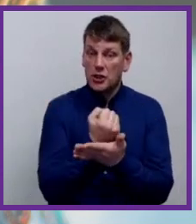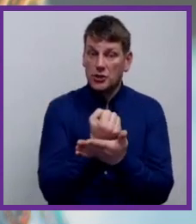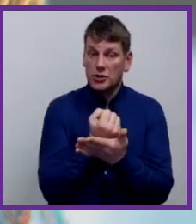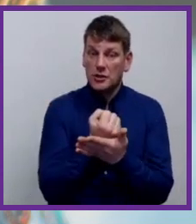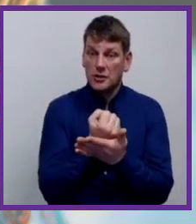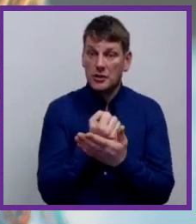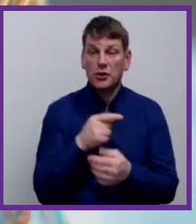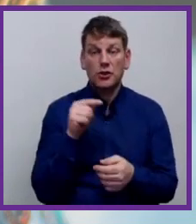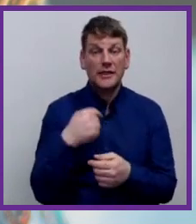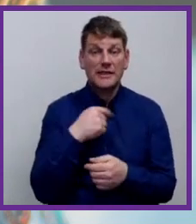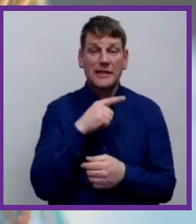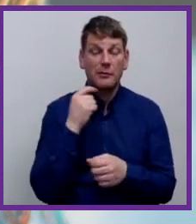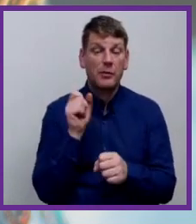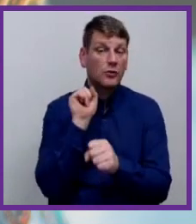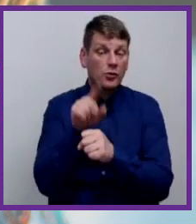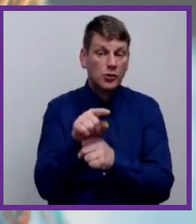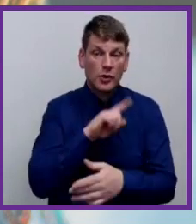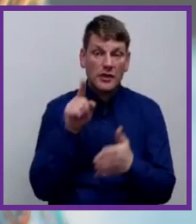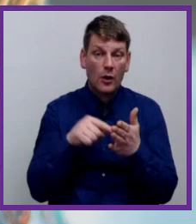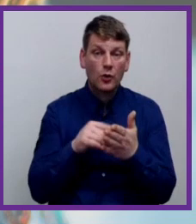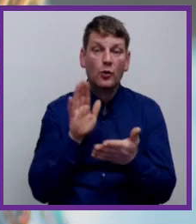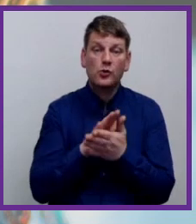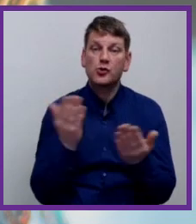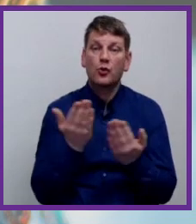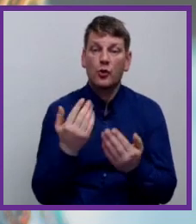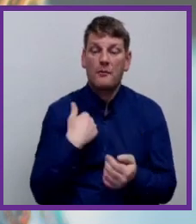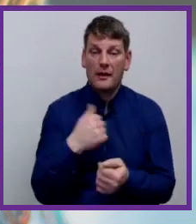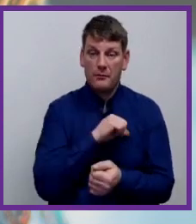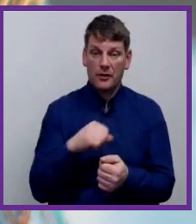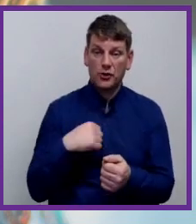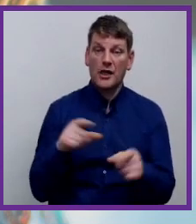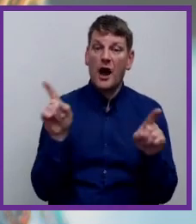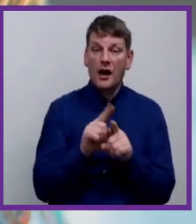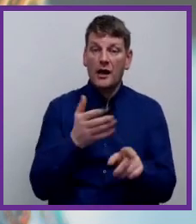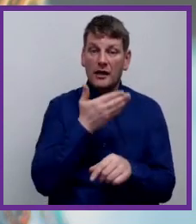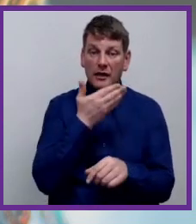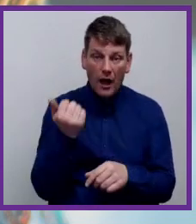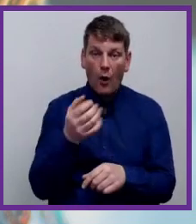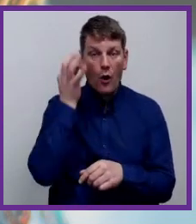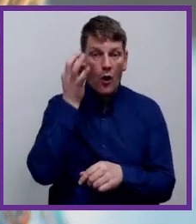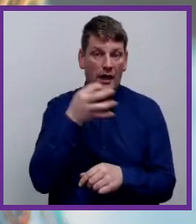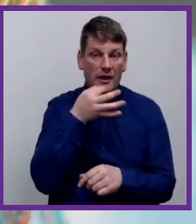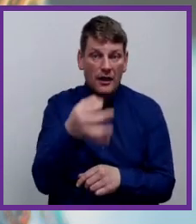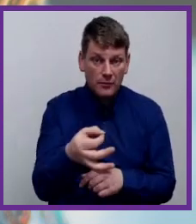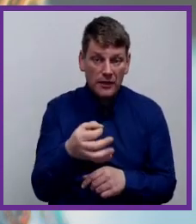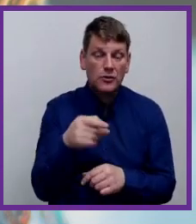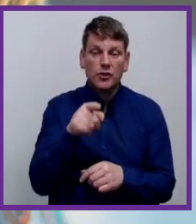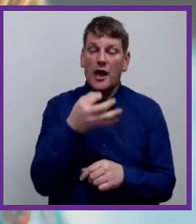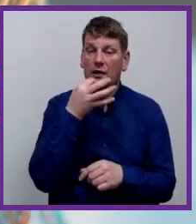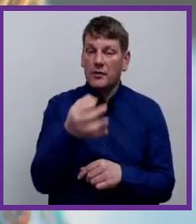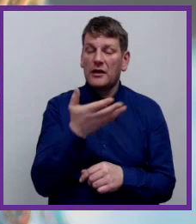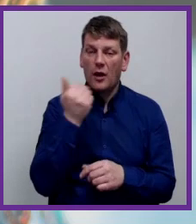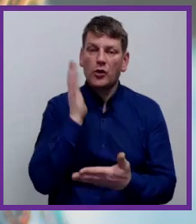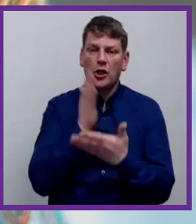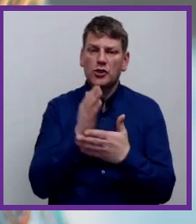Taču šeit es gribētu uzdot jautājumu, uz kuru man pašai arī nav konkrēta atbilde, un šī atbilde nav tādā